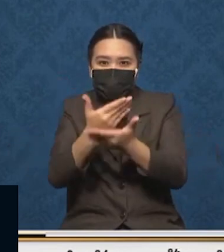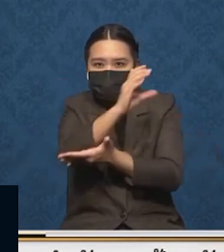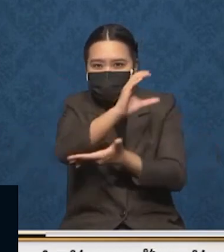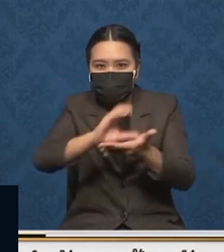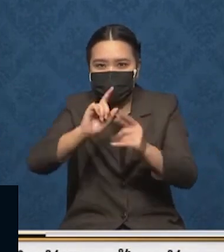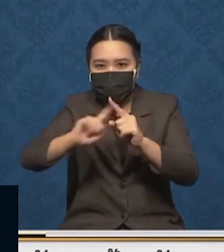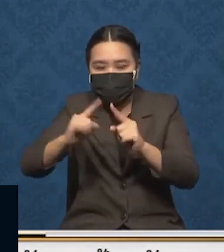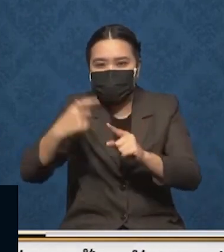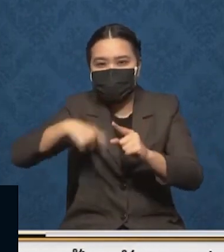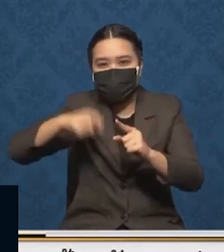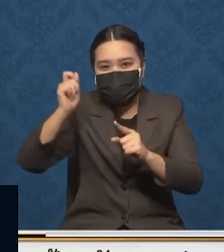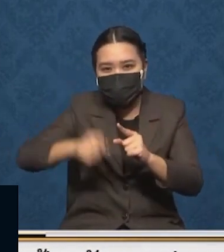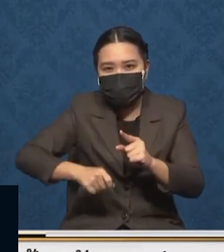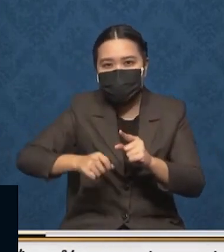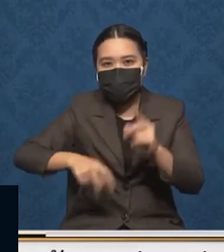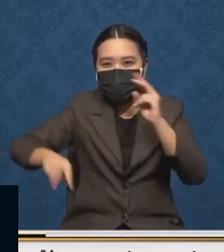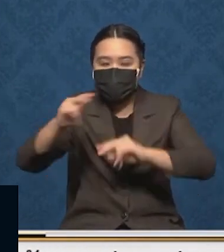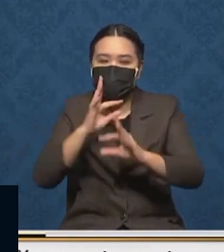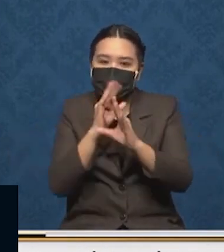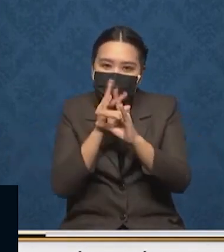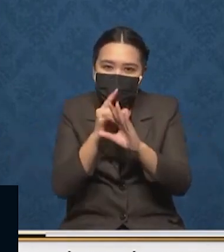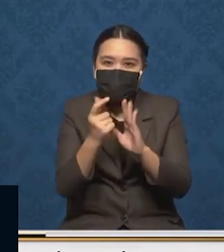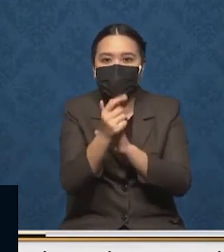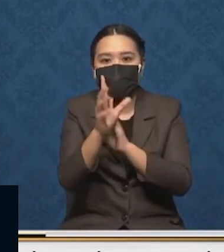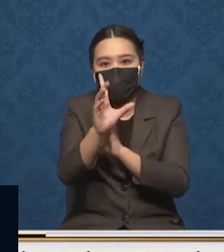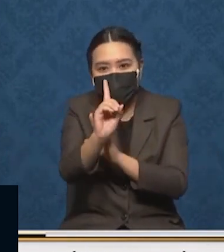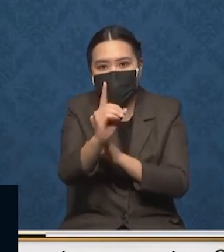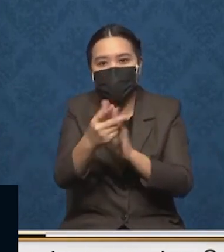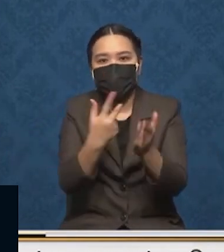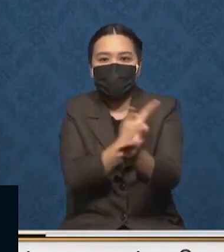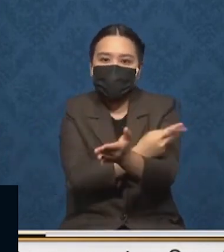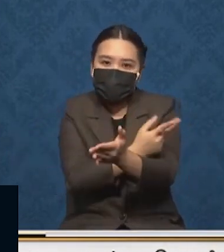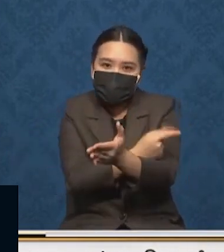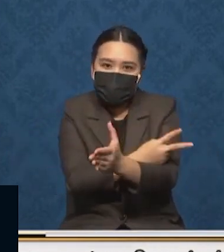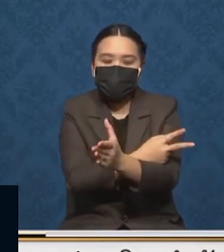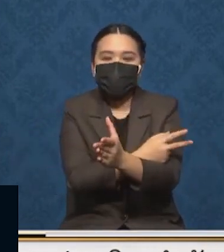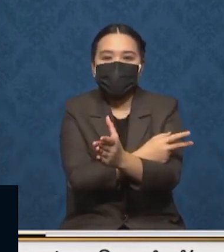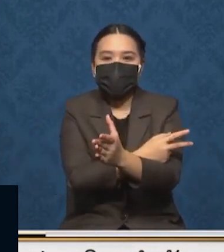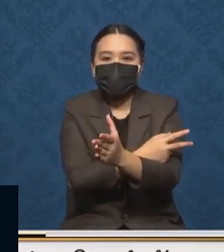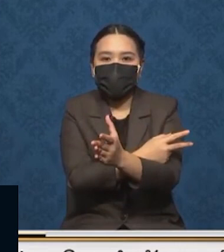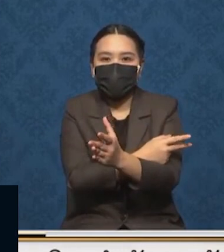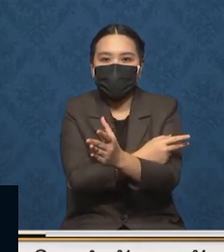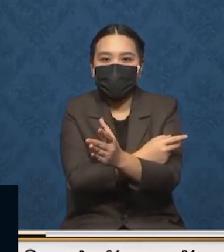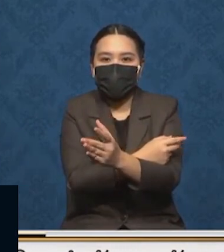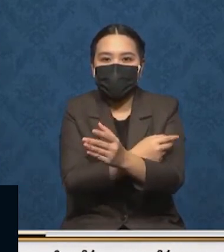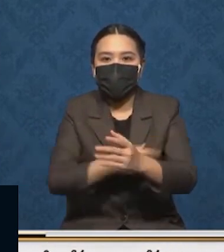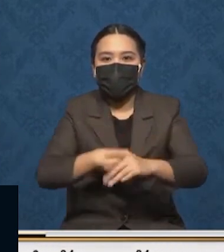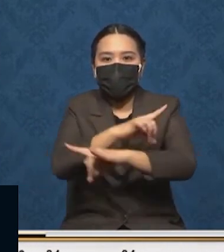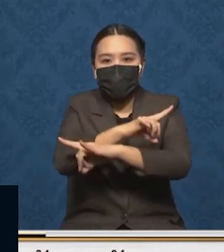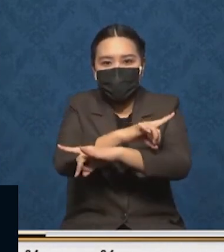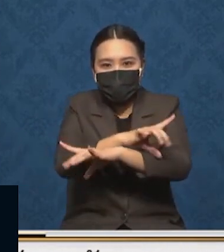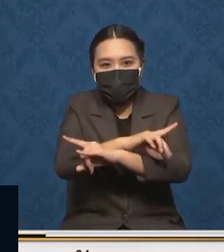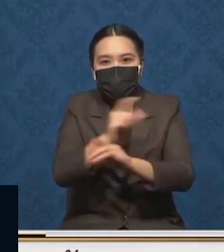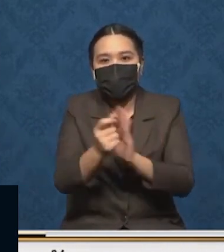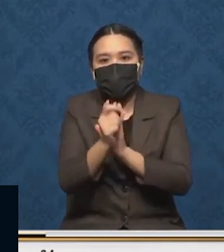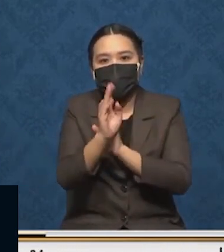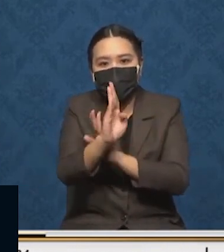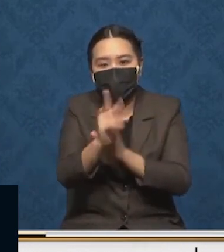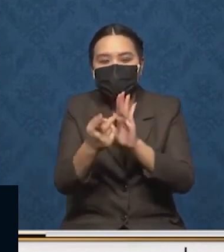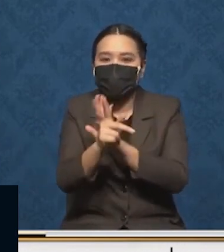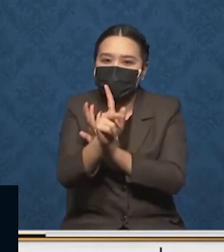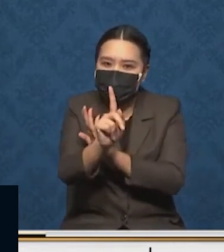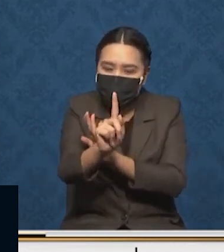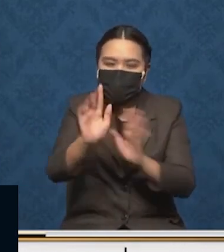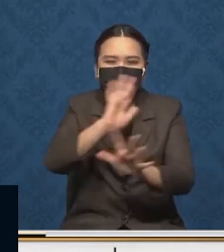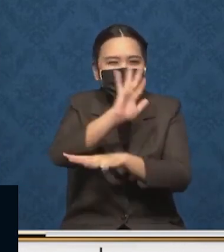กครองระยองศาลปกครองอุดรศาลปกครองภูเก็ตเพชรบุรีขอนแก่นนครสวรรค์อุบลราชธานีท่